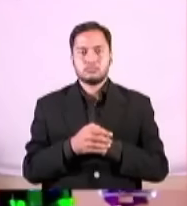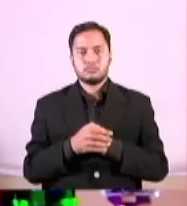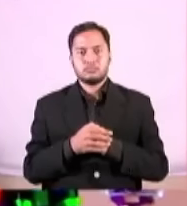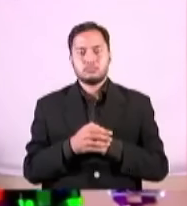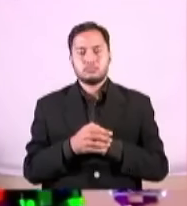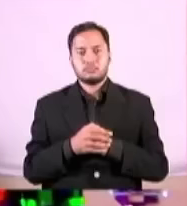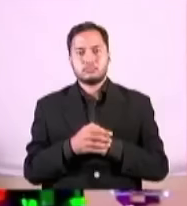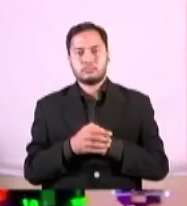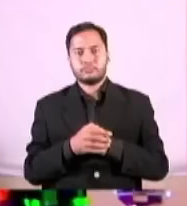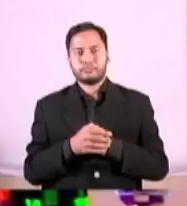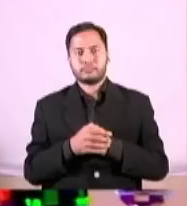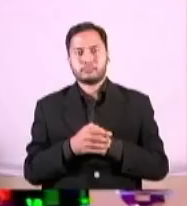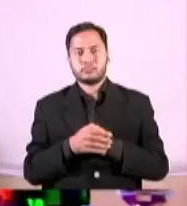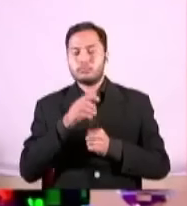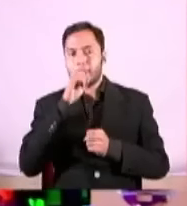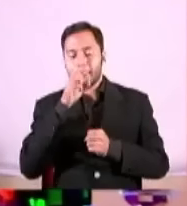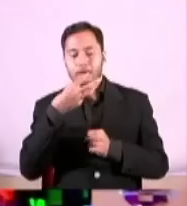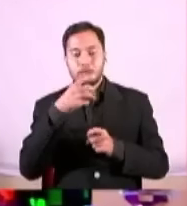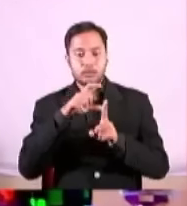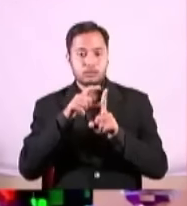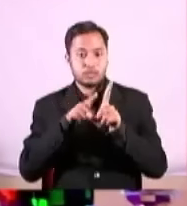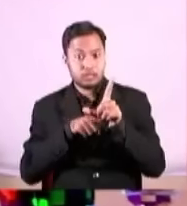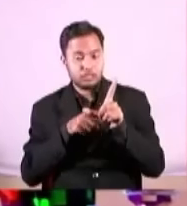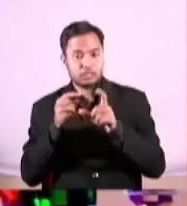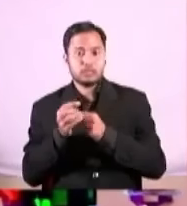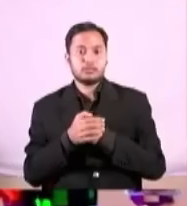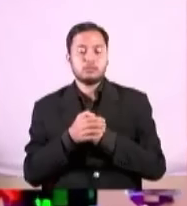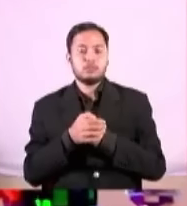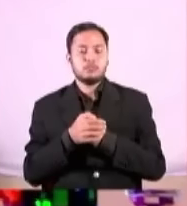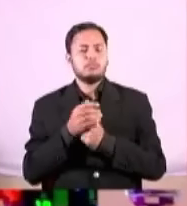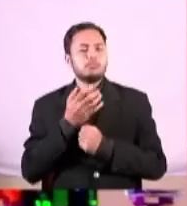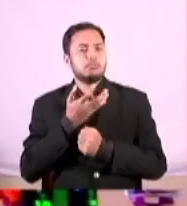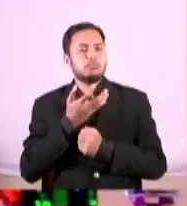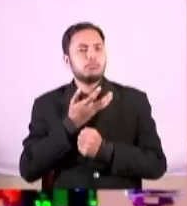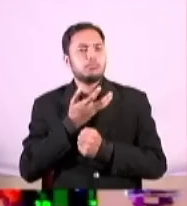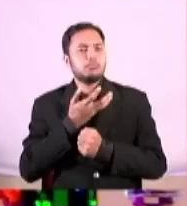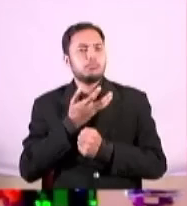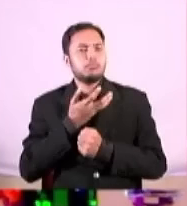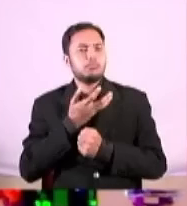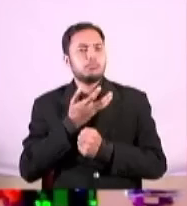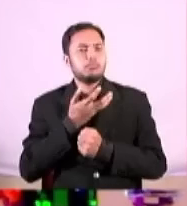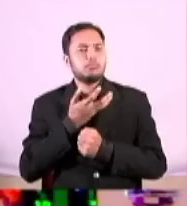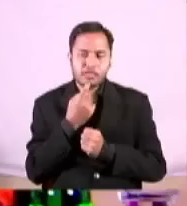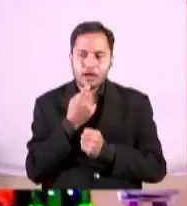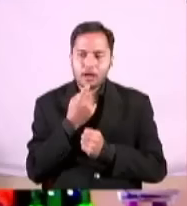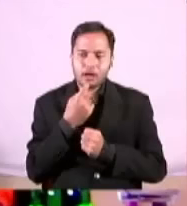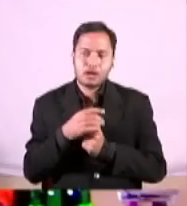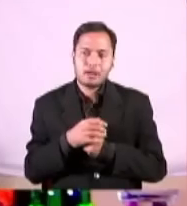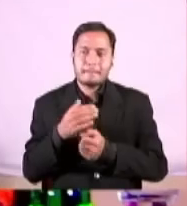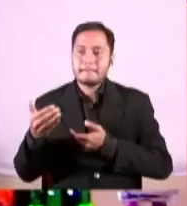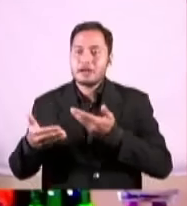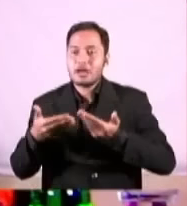Pak Edi Saya ingin nanya pak tentang pelayanan kesehatan tadi saya di awal juga